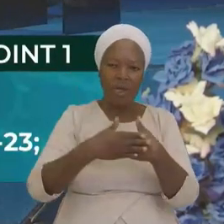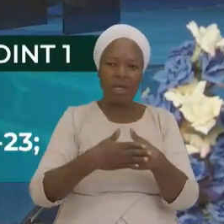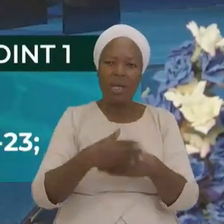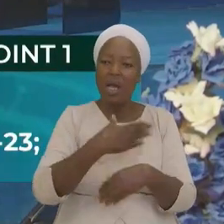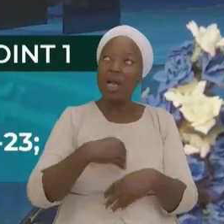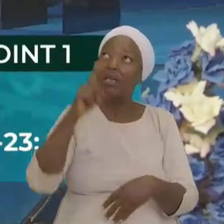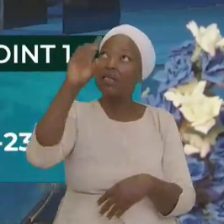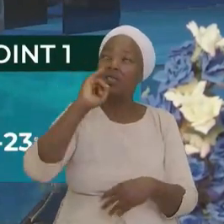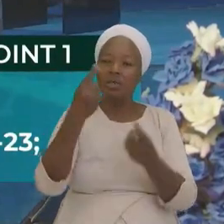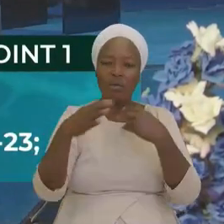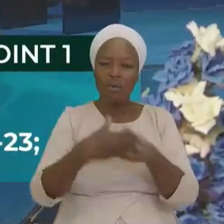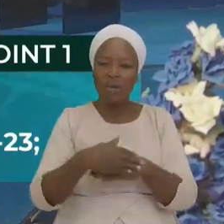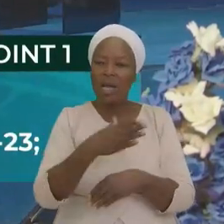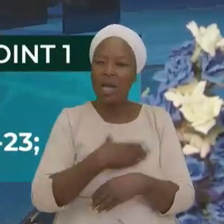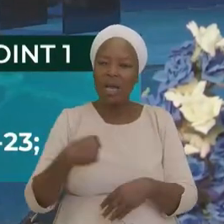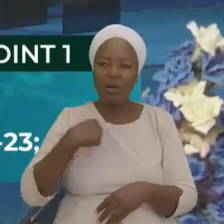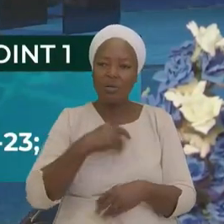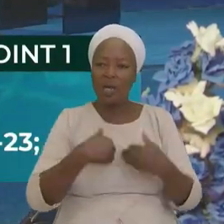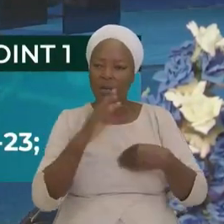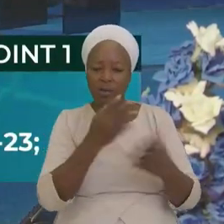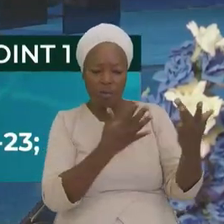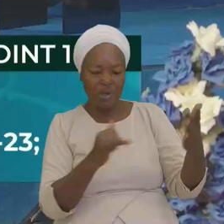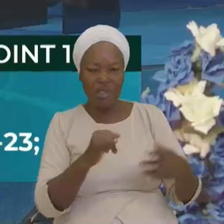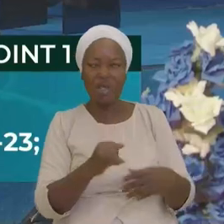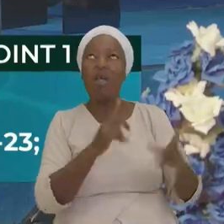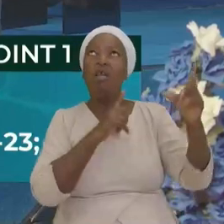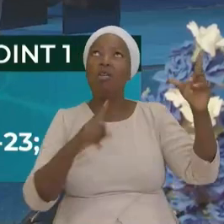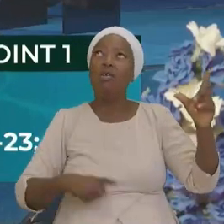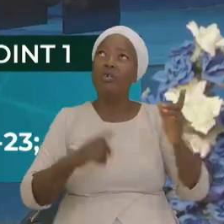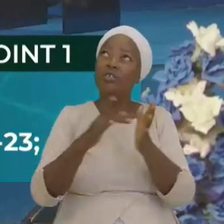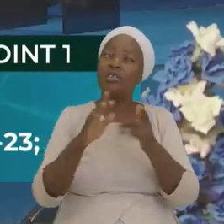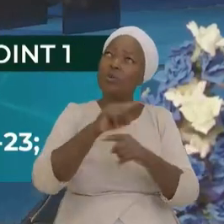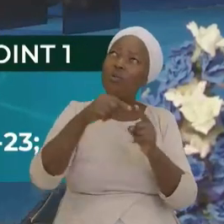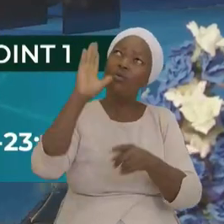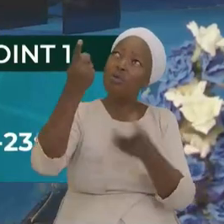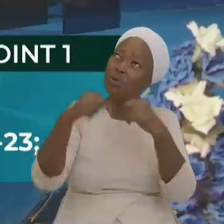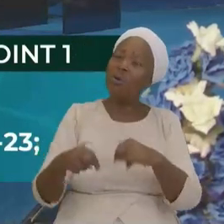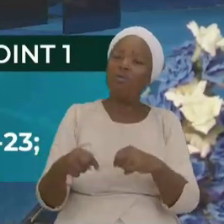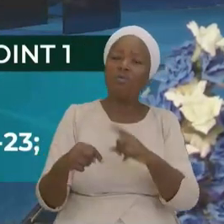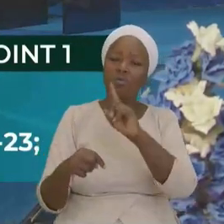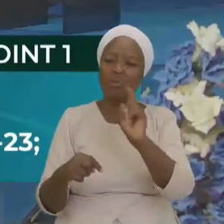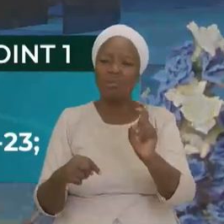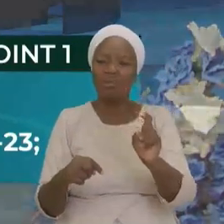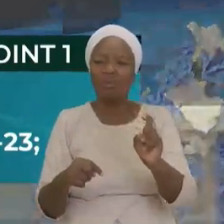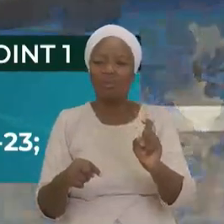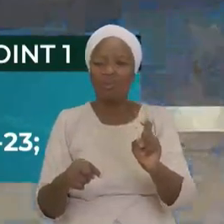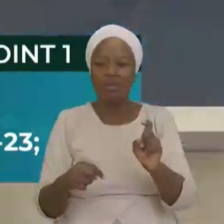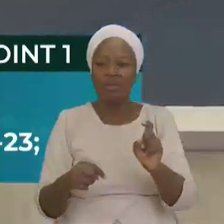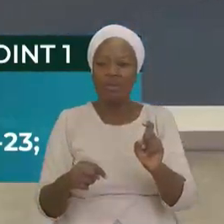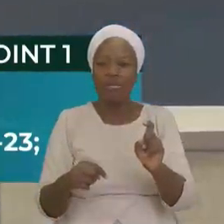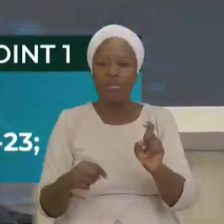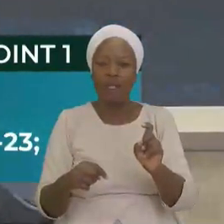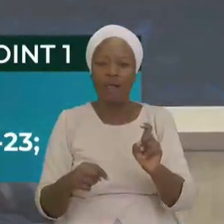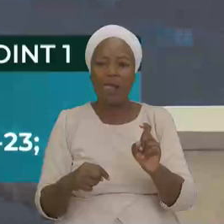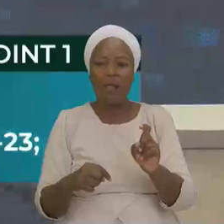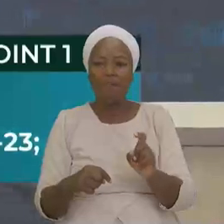Il dit qu'il reviendra. Et il reviendra. Et nous attendons. Seigneur Jésus, quand est-ce que tu viendras?